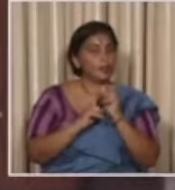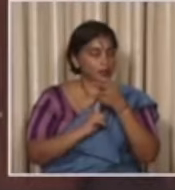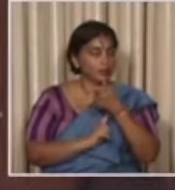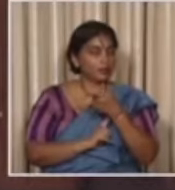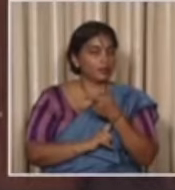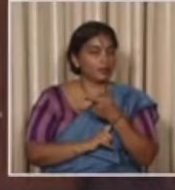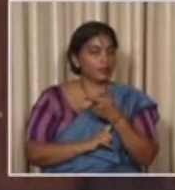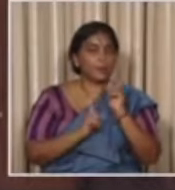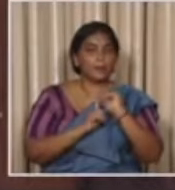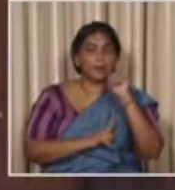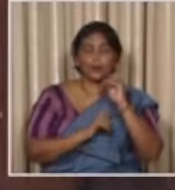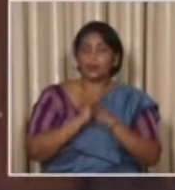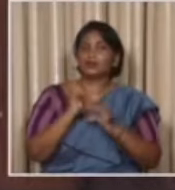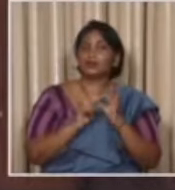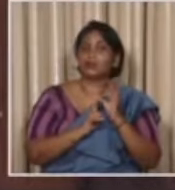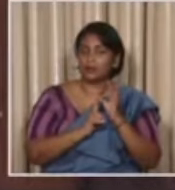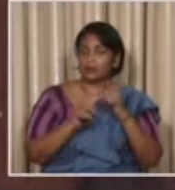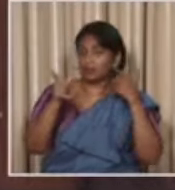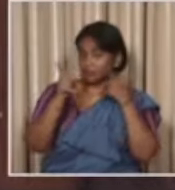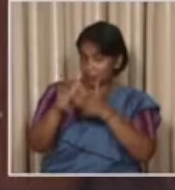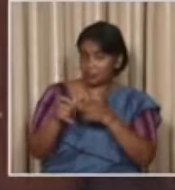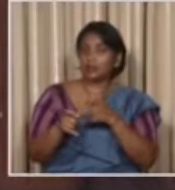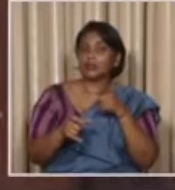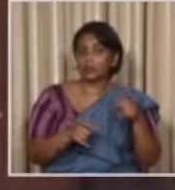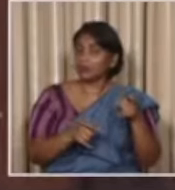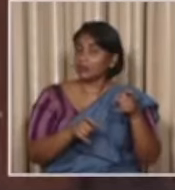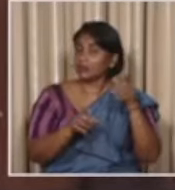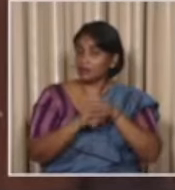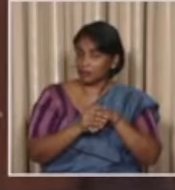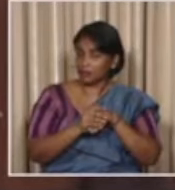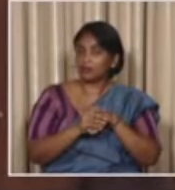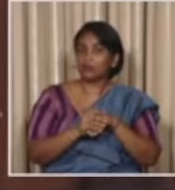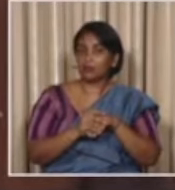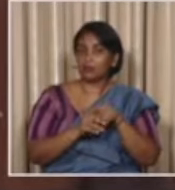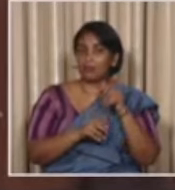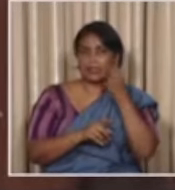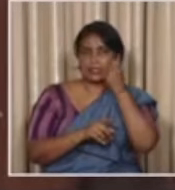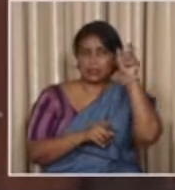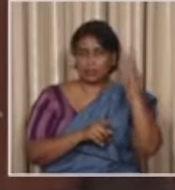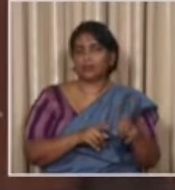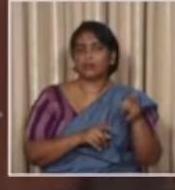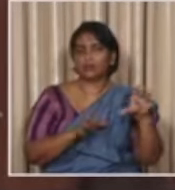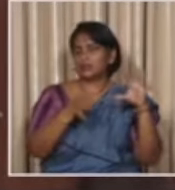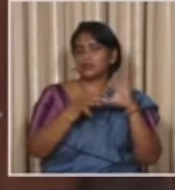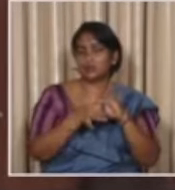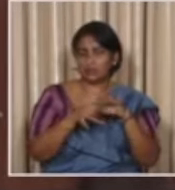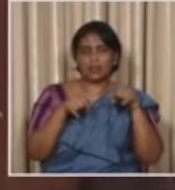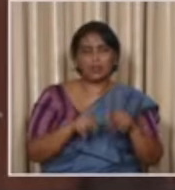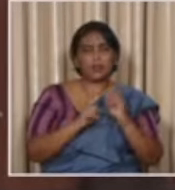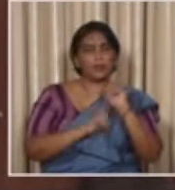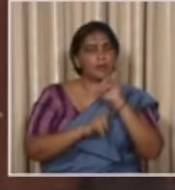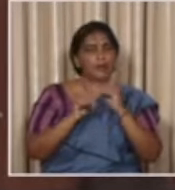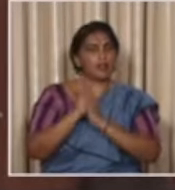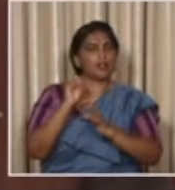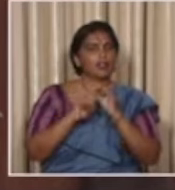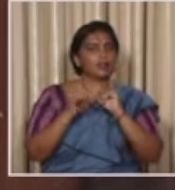කියන පාර්ලිමේන්තු මන්ත්‍රීවරයාගේ ඝාතනයේ හිටන එයා අකියුස්ඩ් කෙනෙක්. ඒකට සම්බන්ධ දැනට පාර්ලිමේන්තු